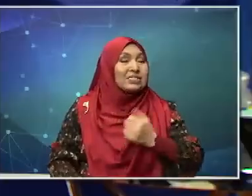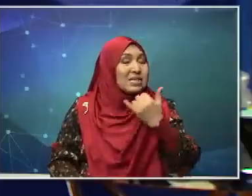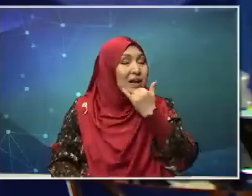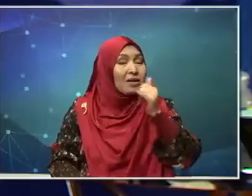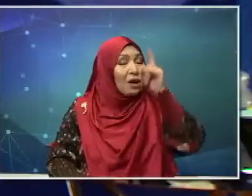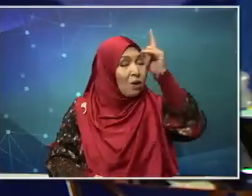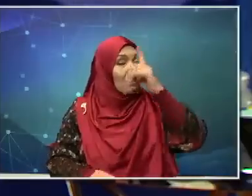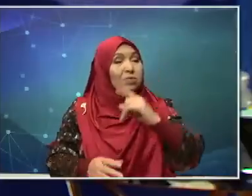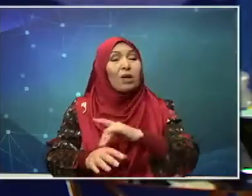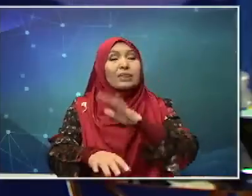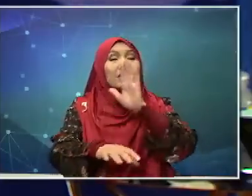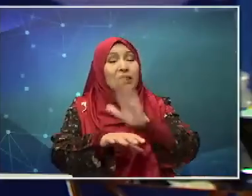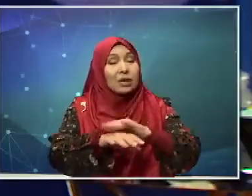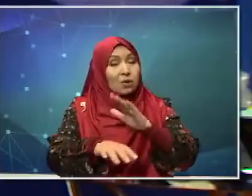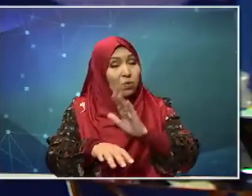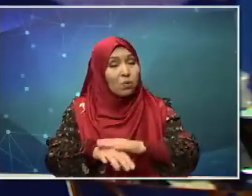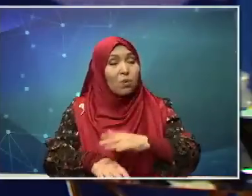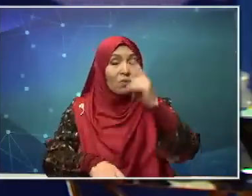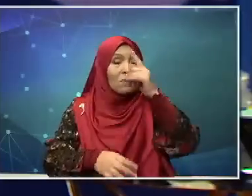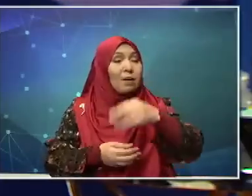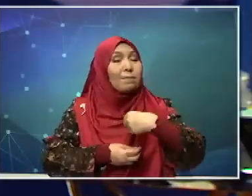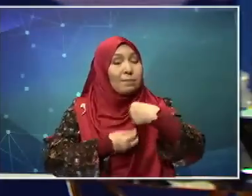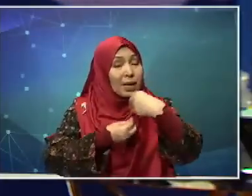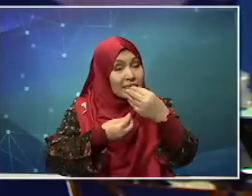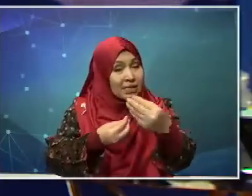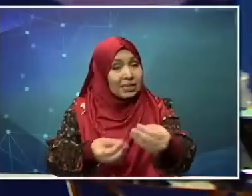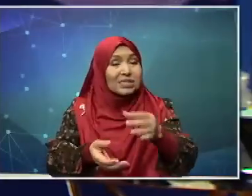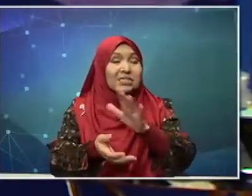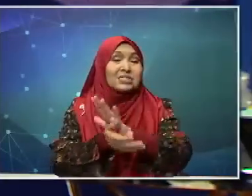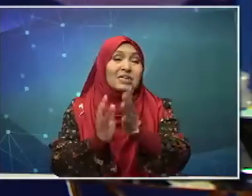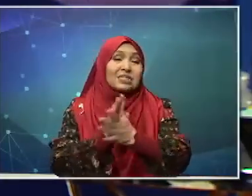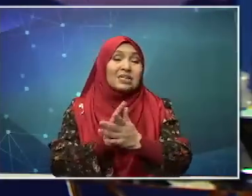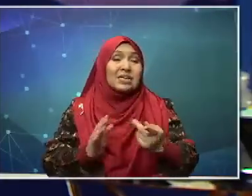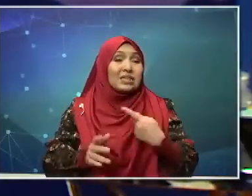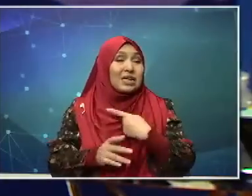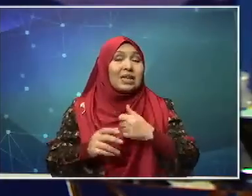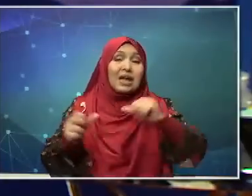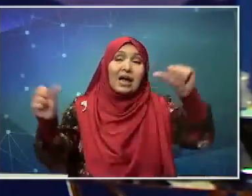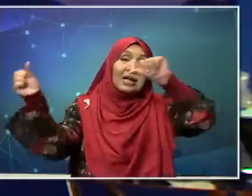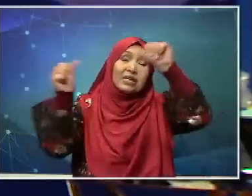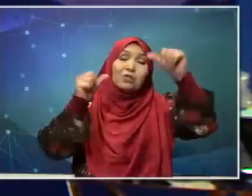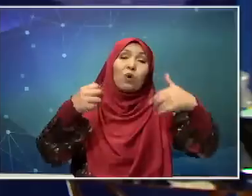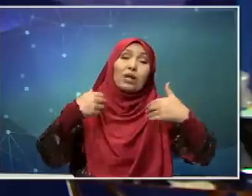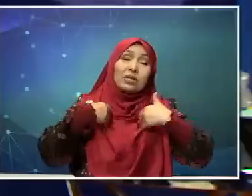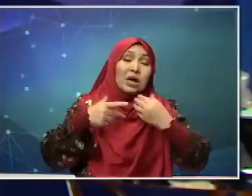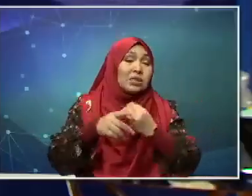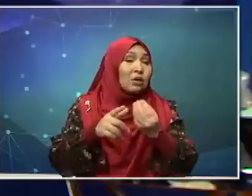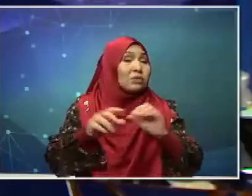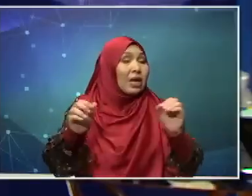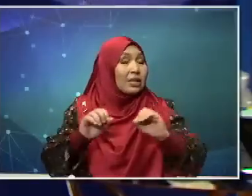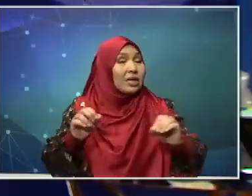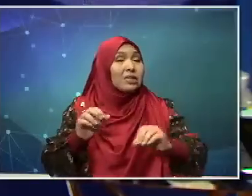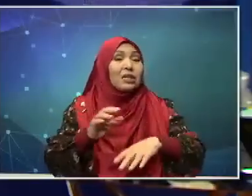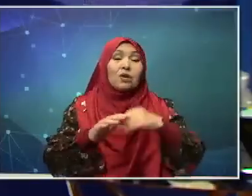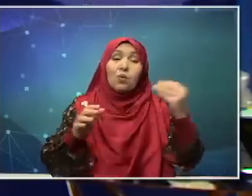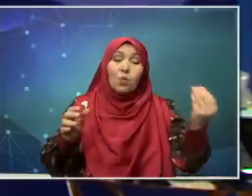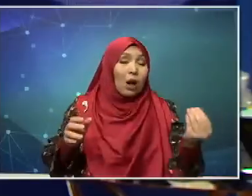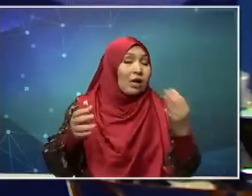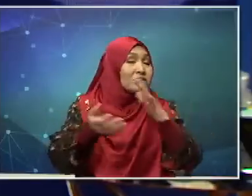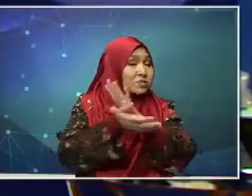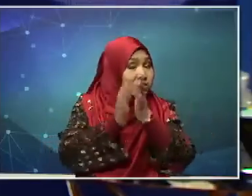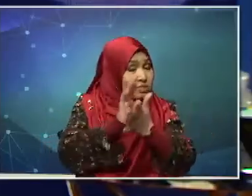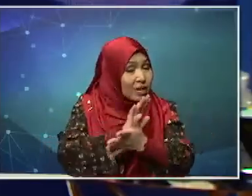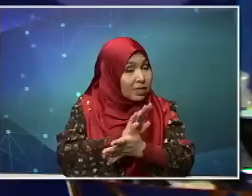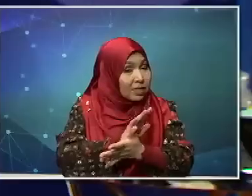go1 bayangkan kalau baik tiba-tiba keju saya Oh kita nikah itu kalau nah angin tuh ada added keluarin memang gitu